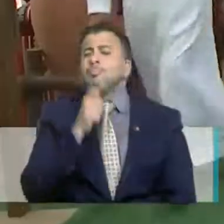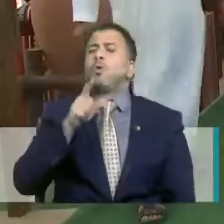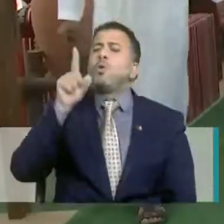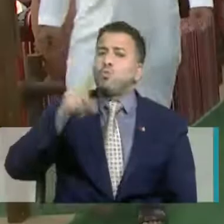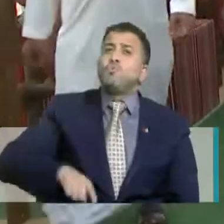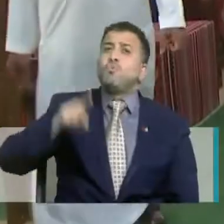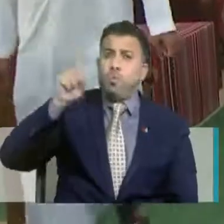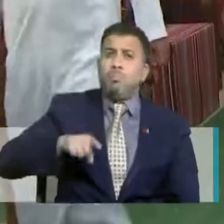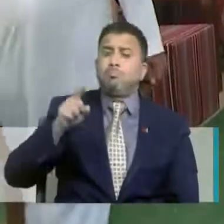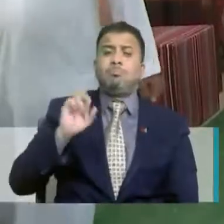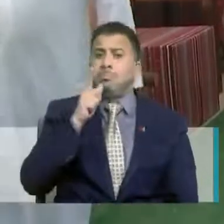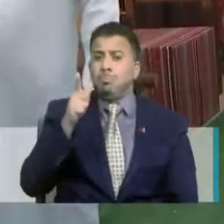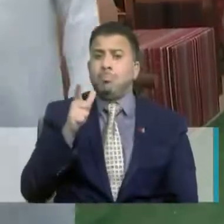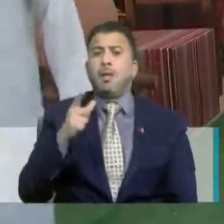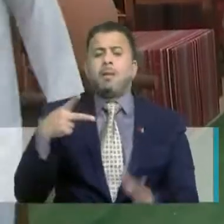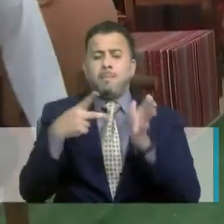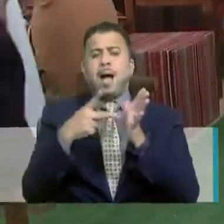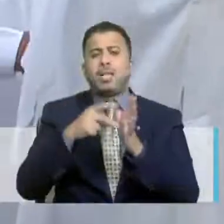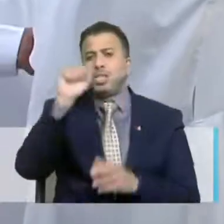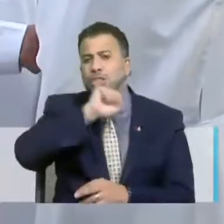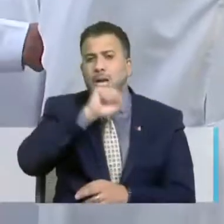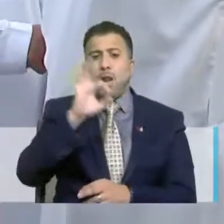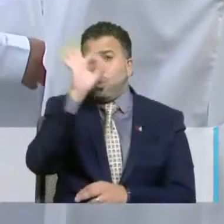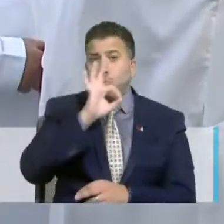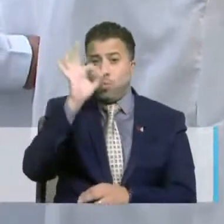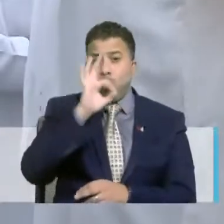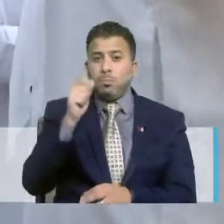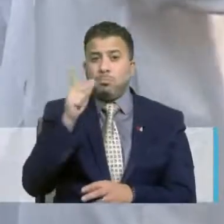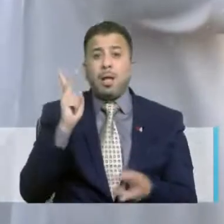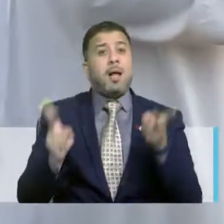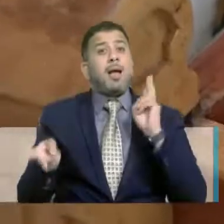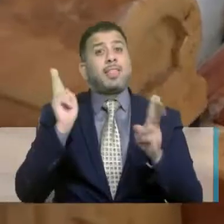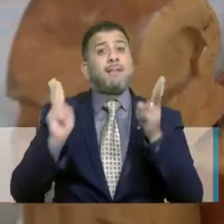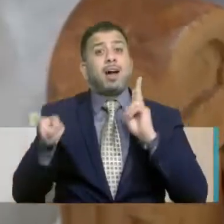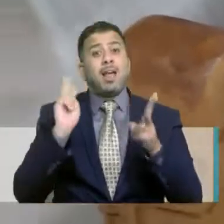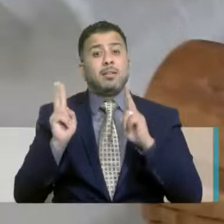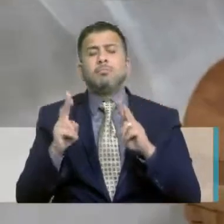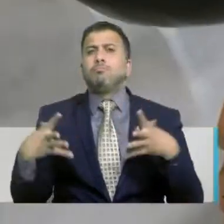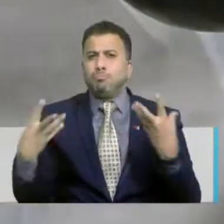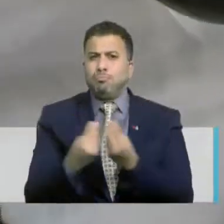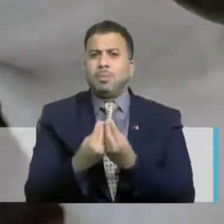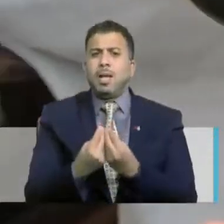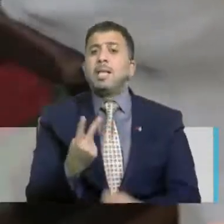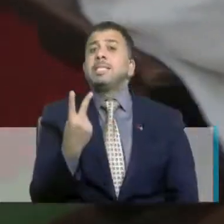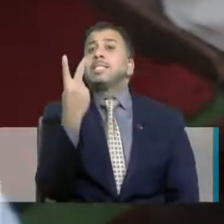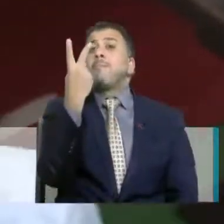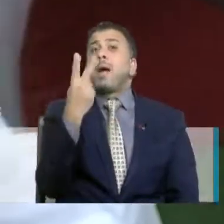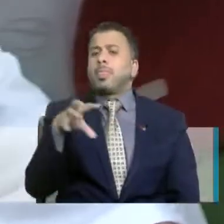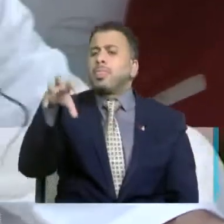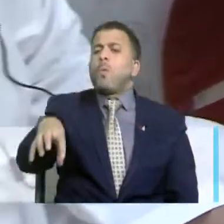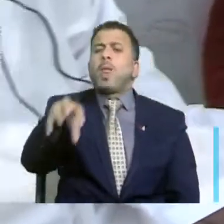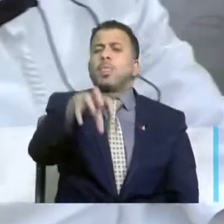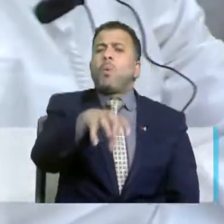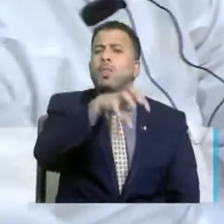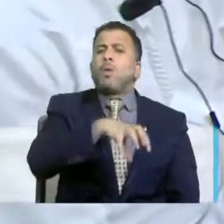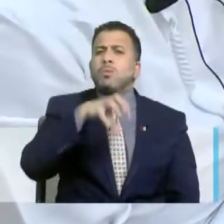وبهذه المناسبة نظم معهد الشارقة للتراث احتفالية بمشاركة 7 دول استعرضت